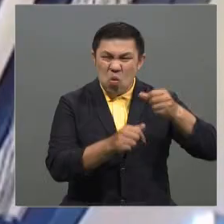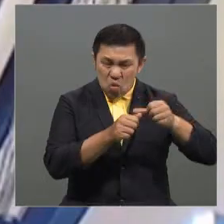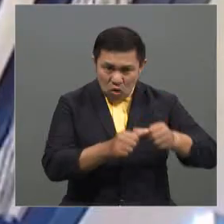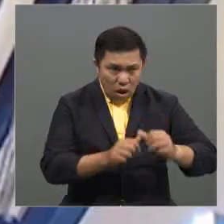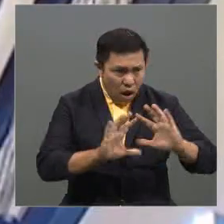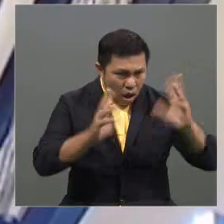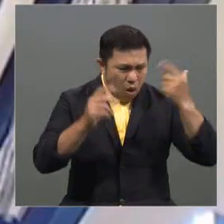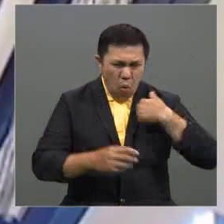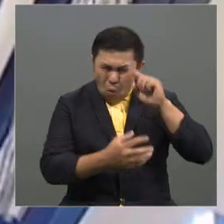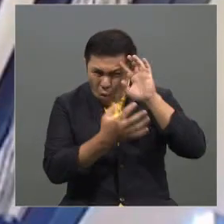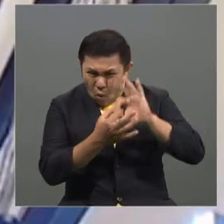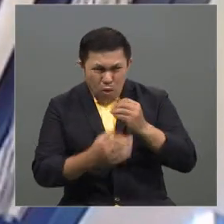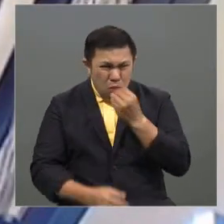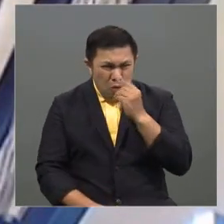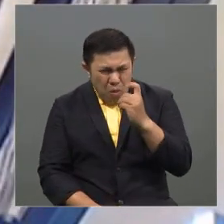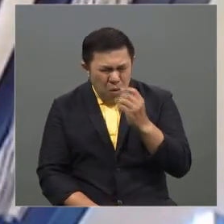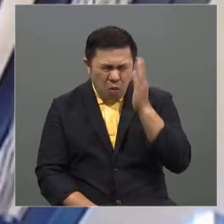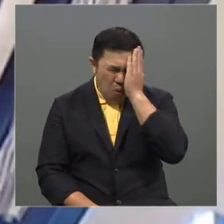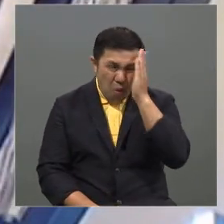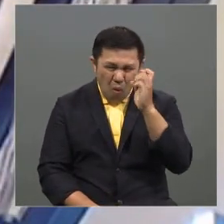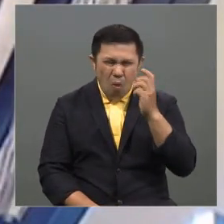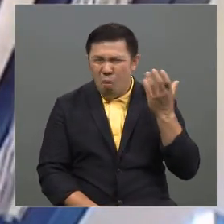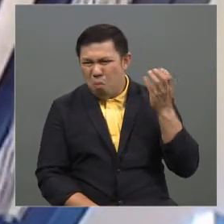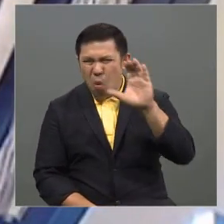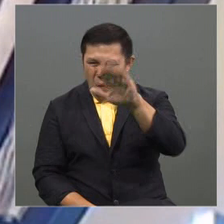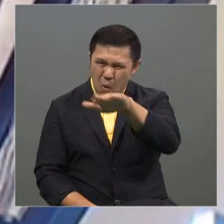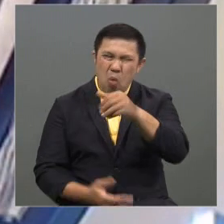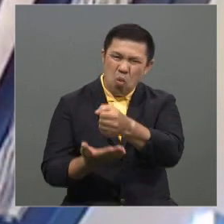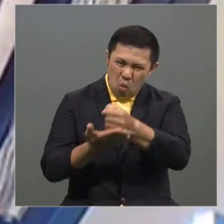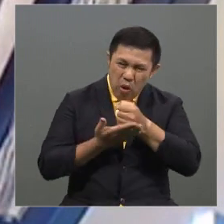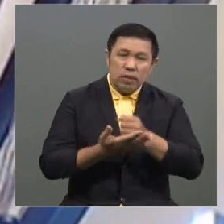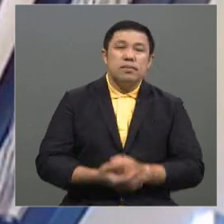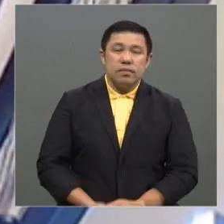ห่วงกินไม่ได้นอนไม่หลับเลยต้องโพสต์ขอความช่วยเหลือดังกล่าว